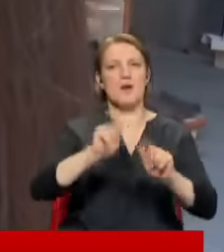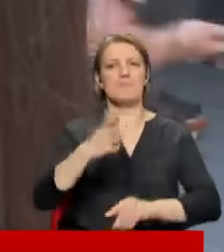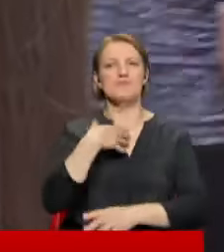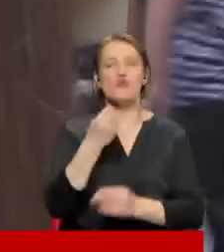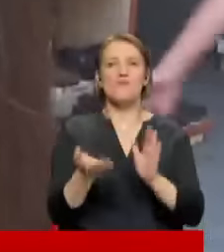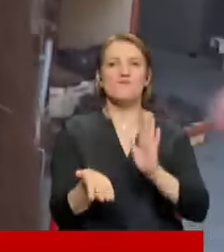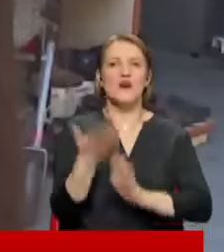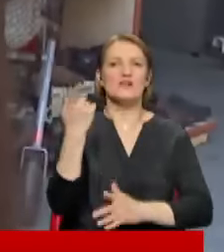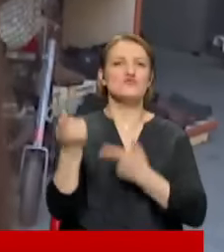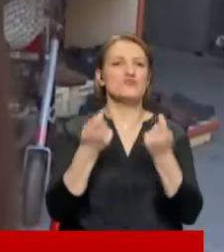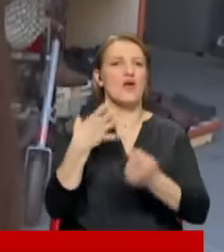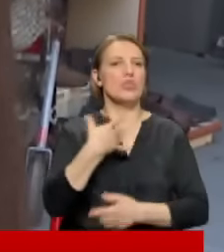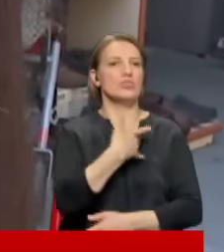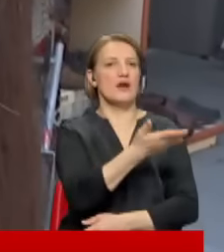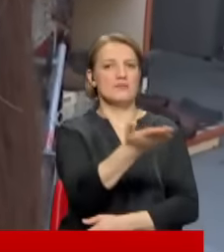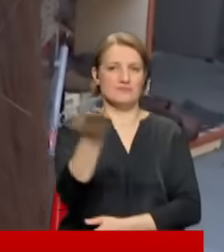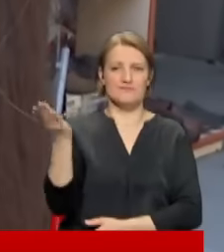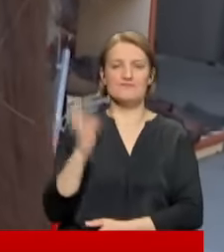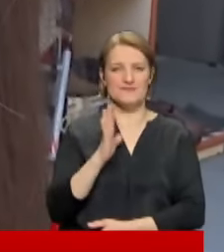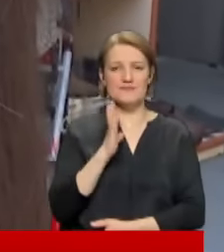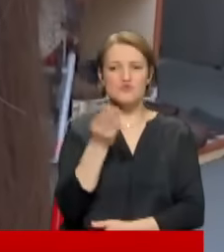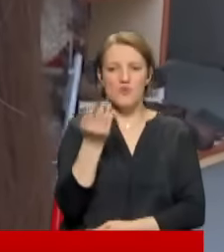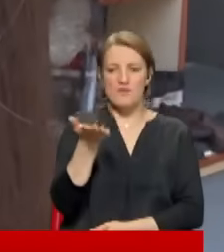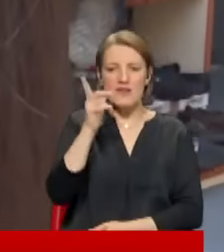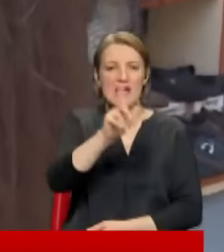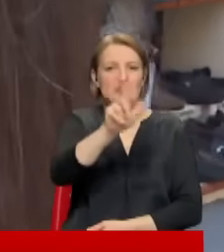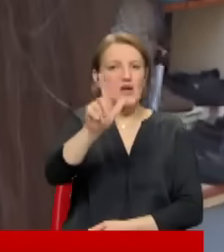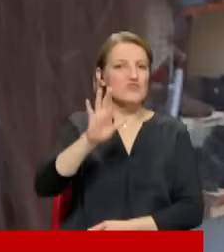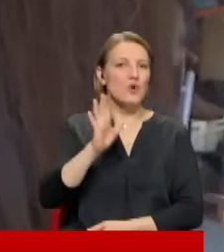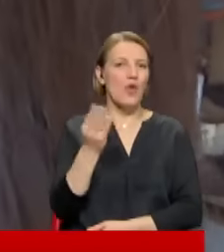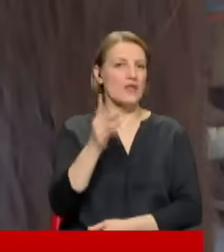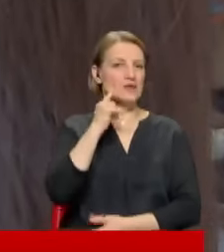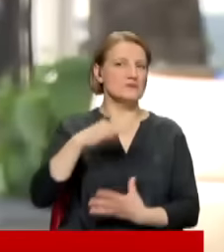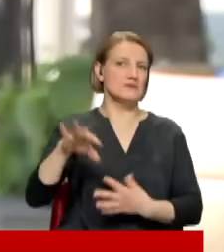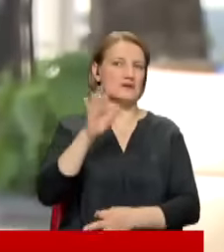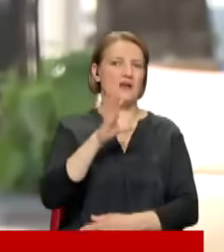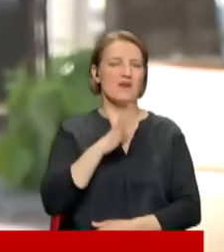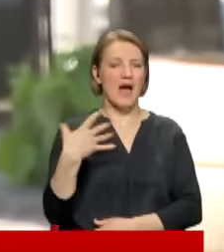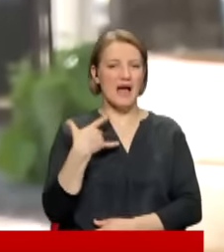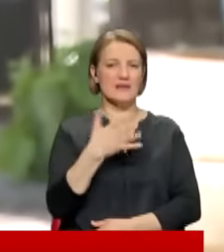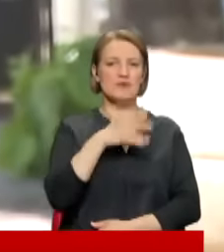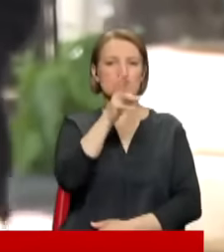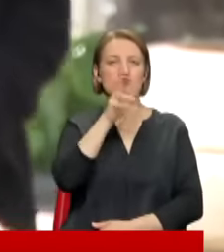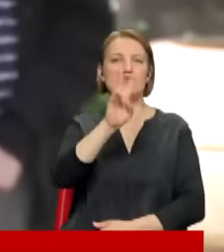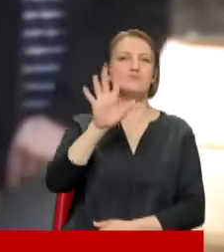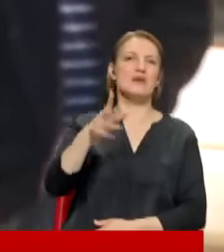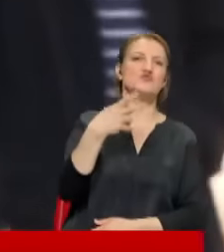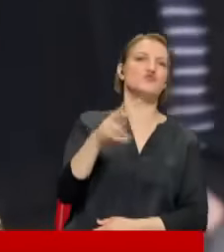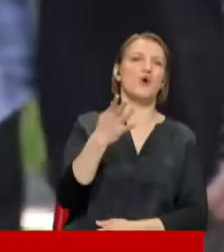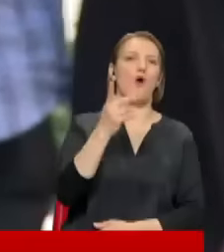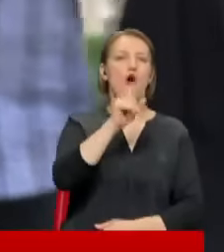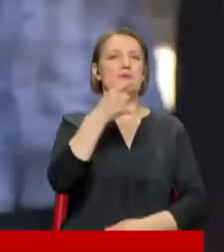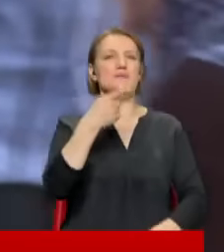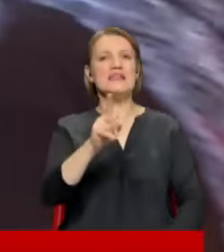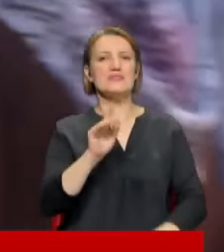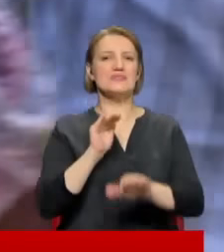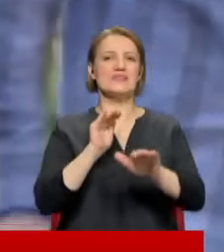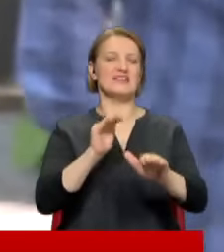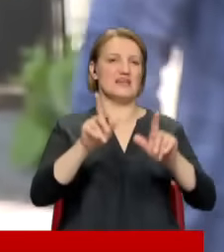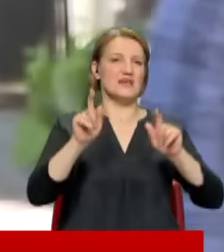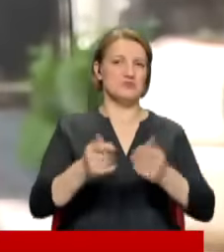Çok fazla çalışan anne var. Hani çok fazla ihtiyacı olan insanlar var. Annelere 325 euro yani 11 bin lira